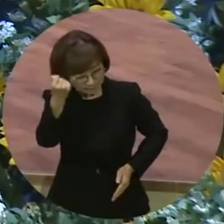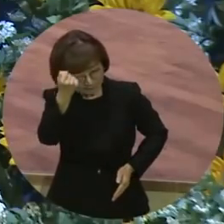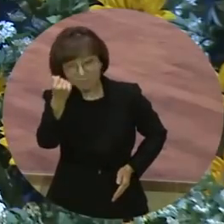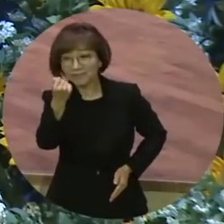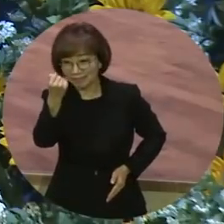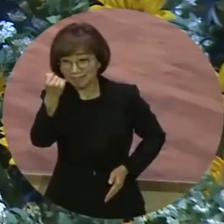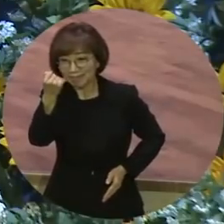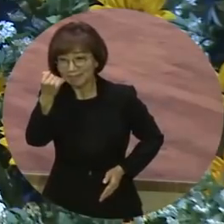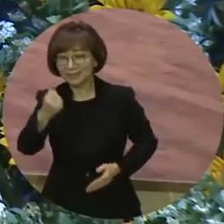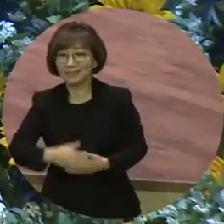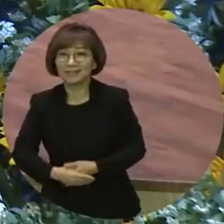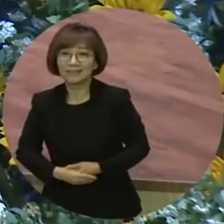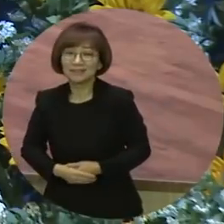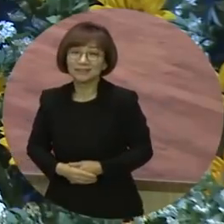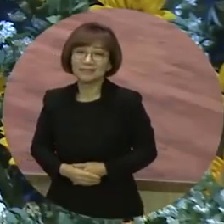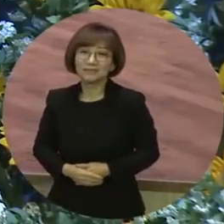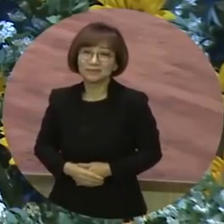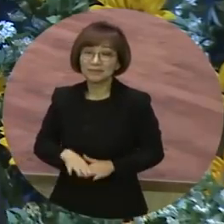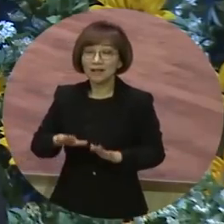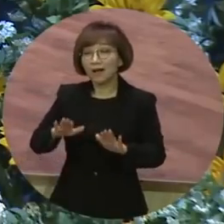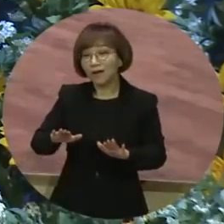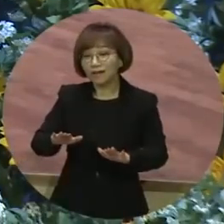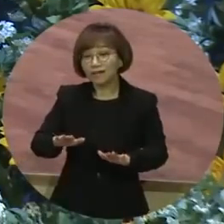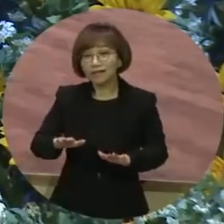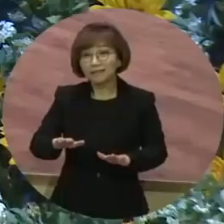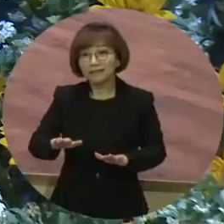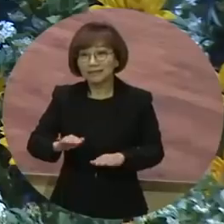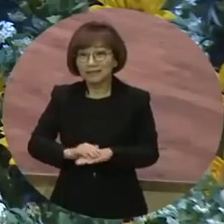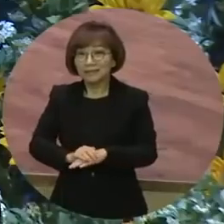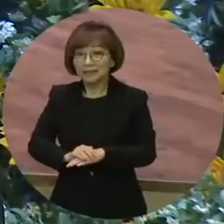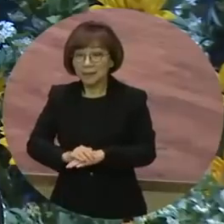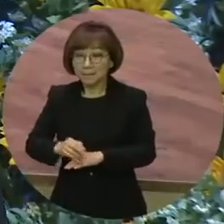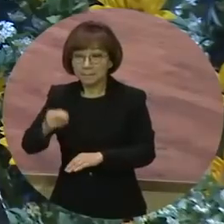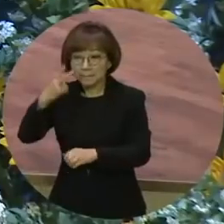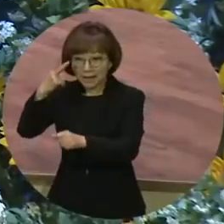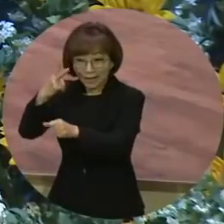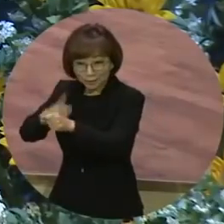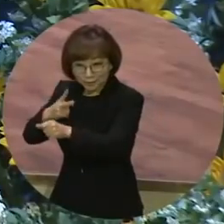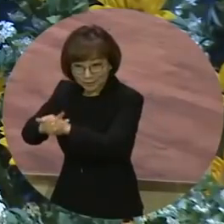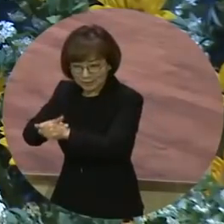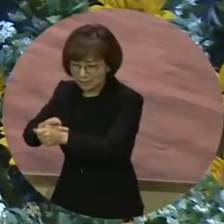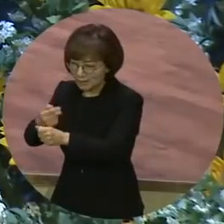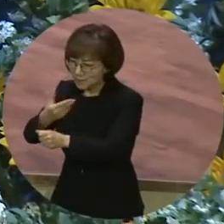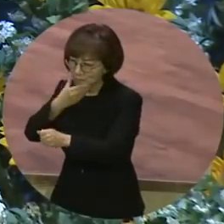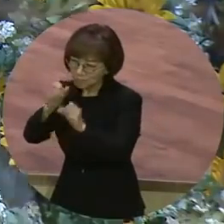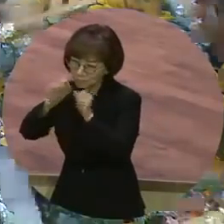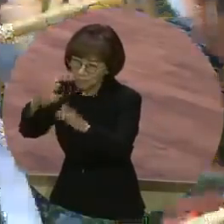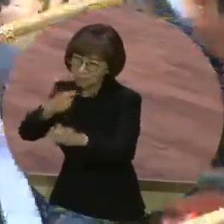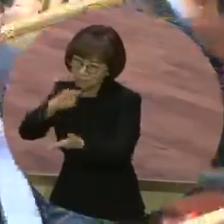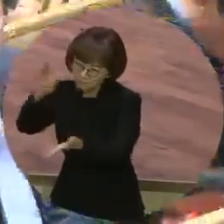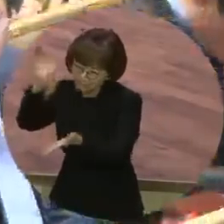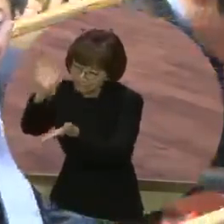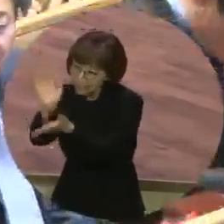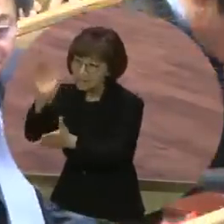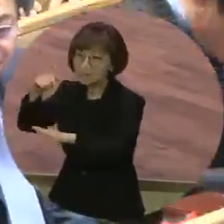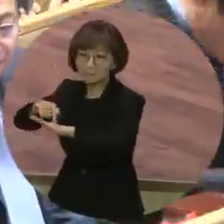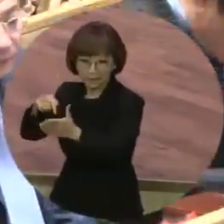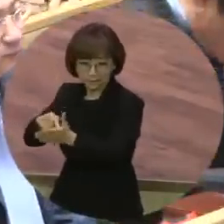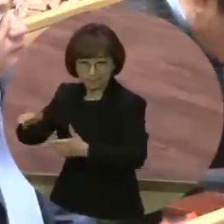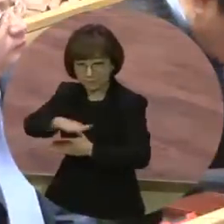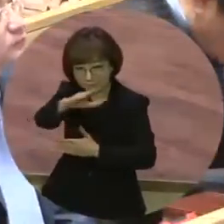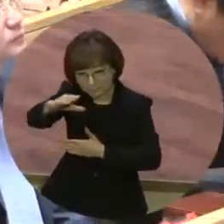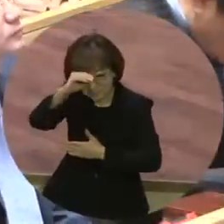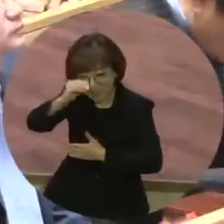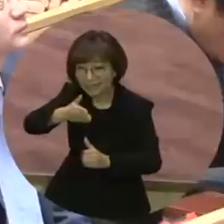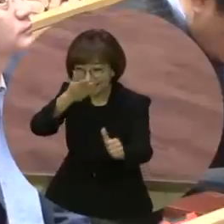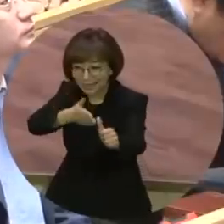맞추었습니다. 우리는 이런 사도 바울의 복음의 열정을 여러분이 가지시기 바랍니다. 여러분의